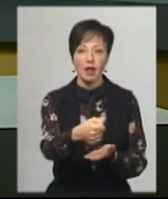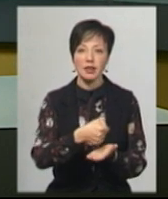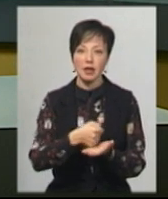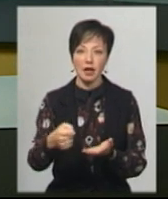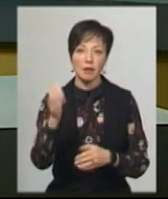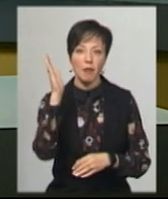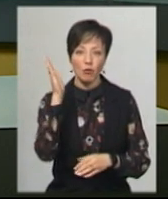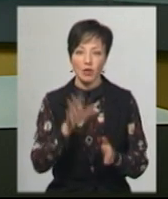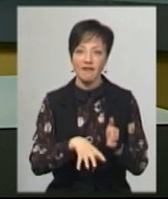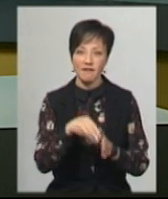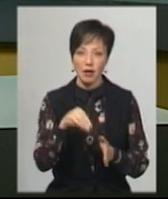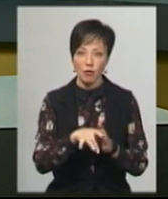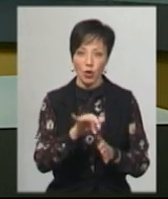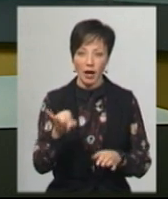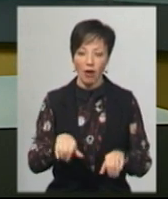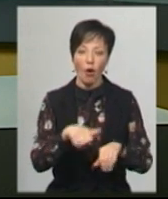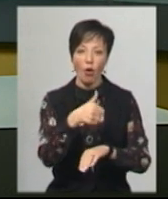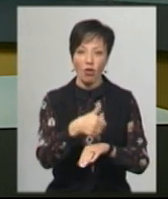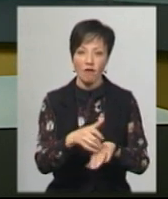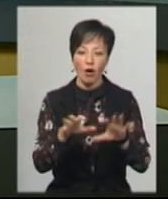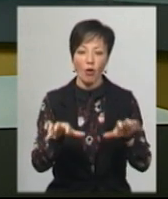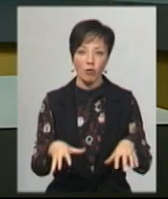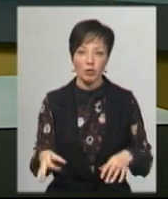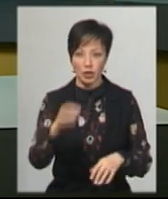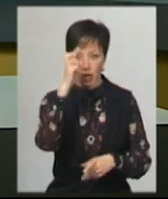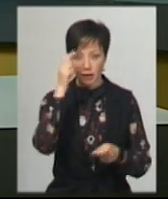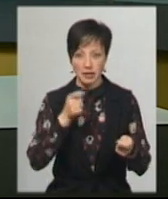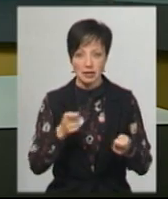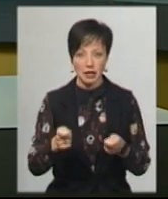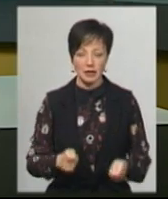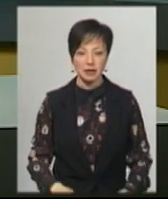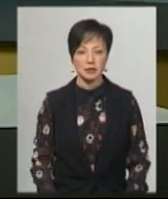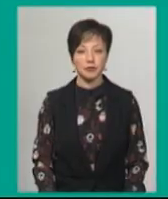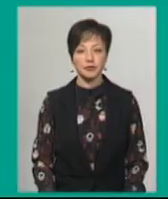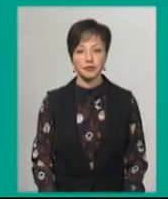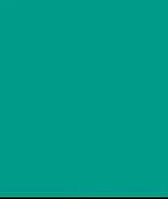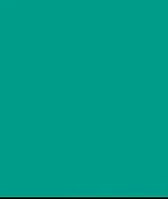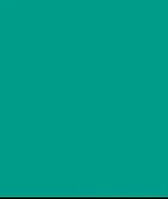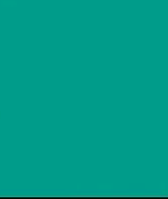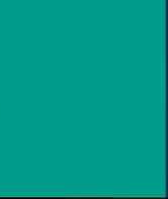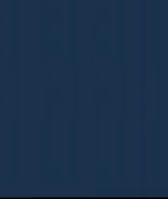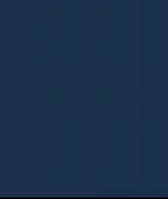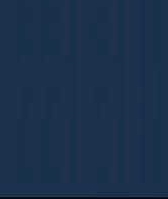на майбутні вибори та у крісло голови Хмельницької обласної адміністрації.